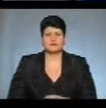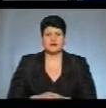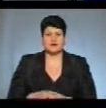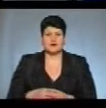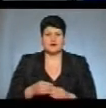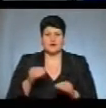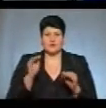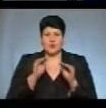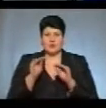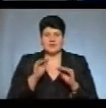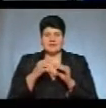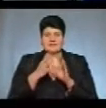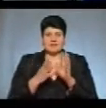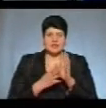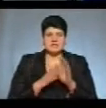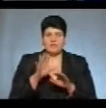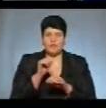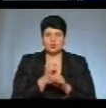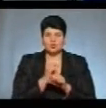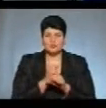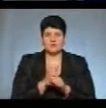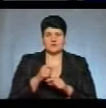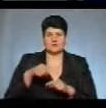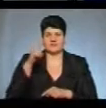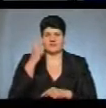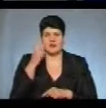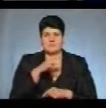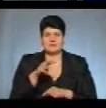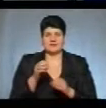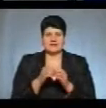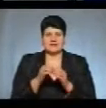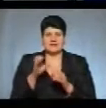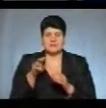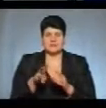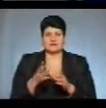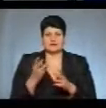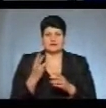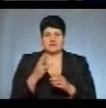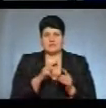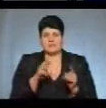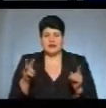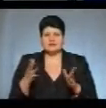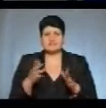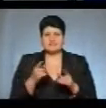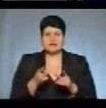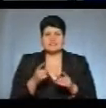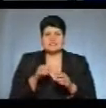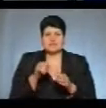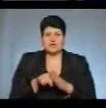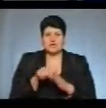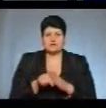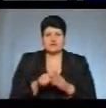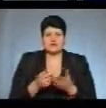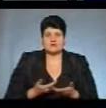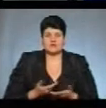Колаж із 19 фоторобіт розміром 2 метри 10 сантиметрів на 3 метри під назвою «Середовище існування». У ці хвилини